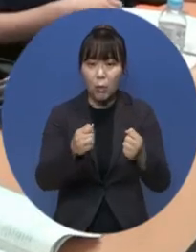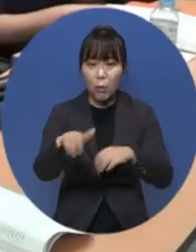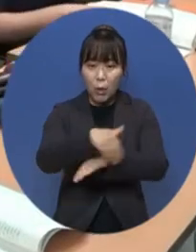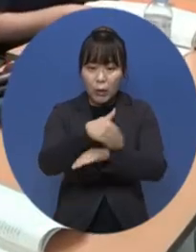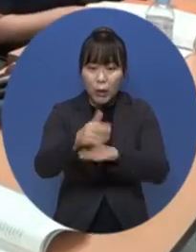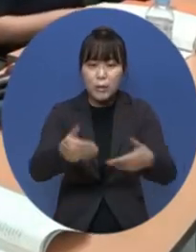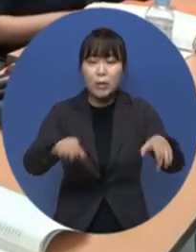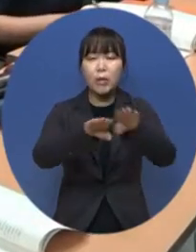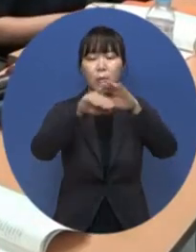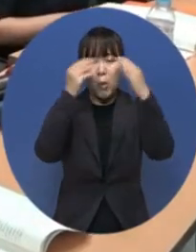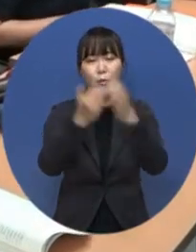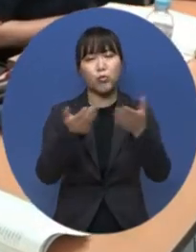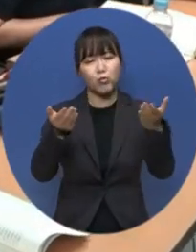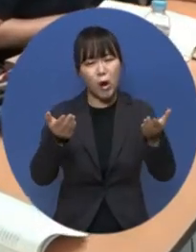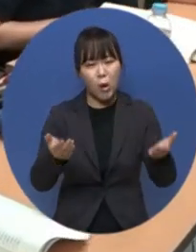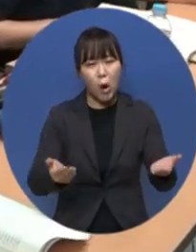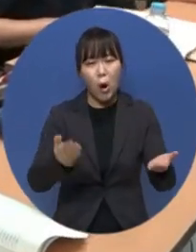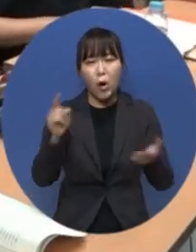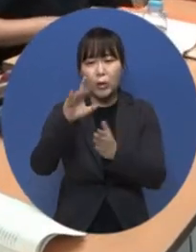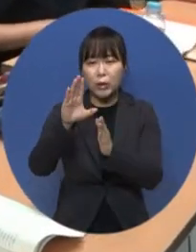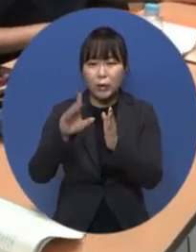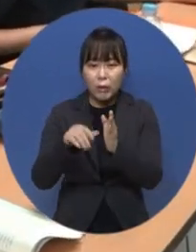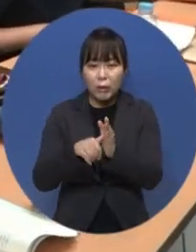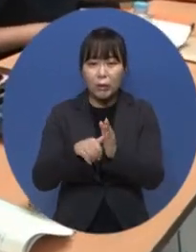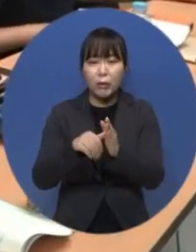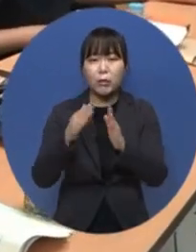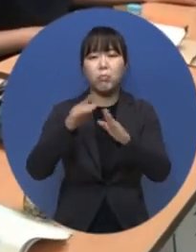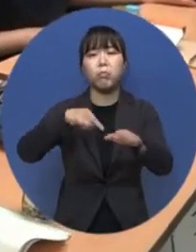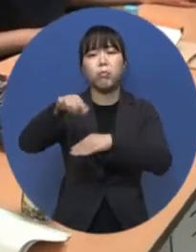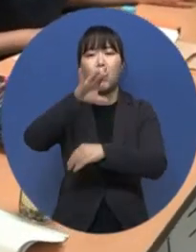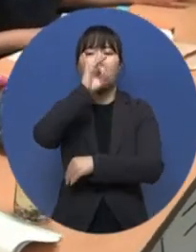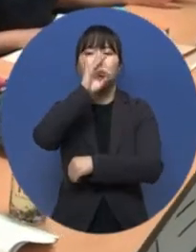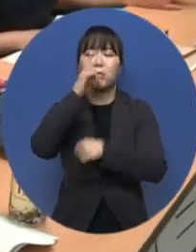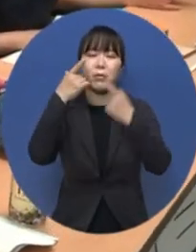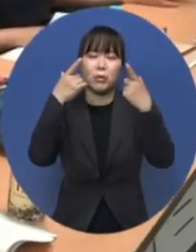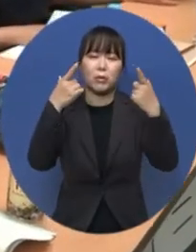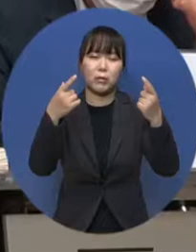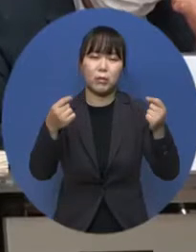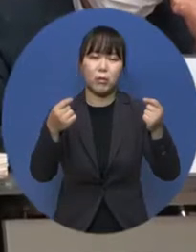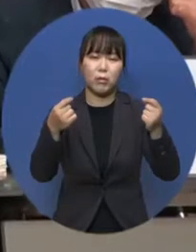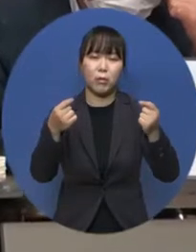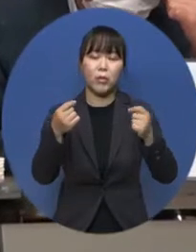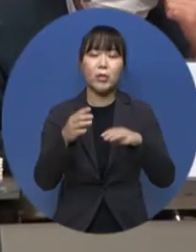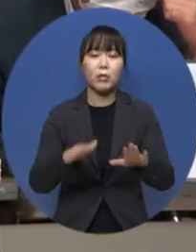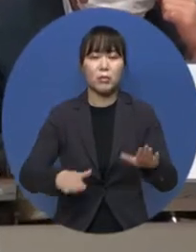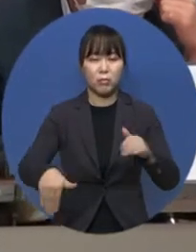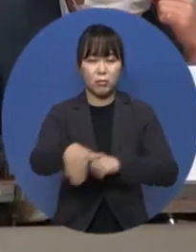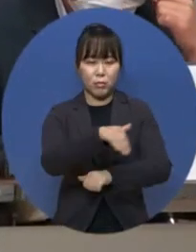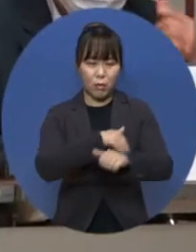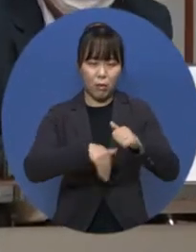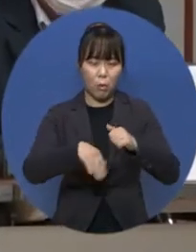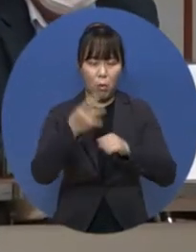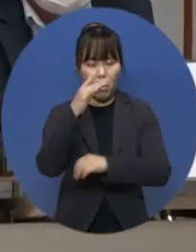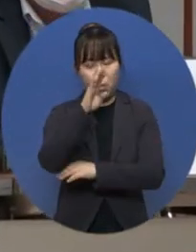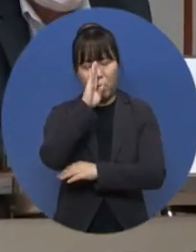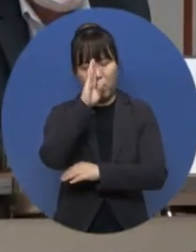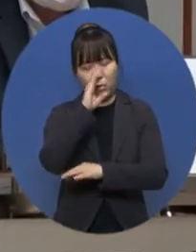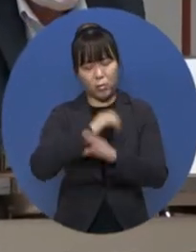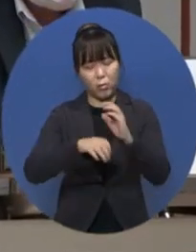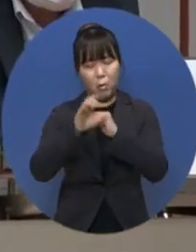휴관으로 들어갔고 어떤 경우는 집 밖으로 나오지 못하면서 저질환이 악화된 현실들이